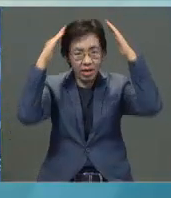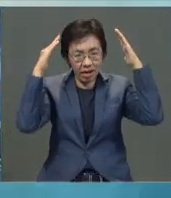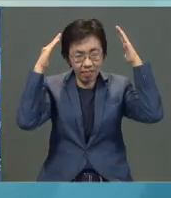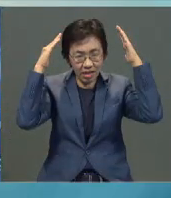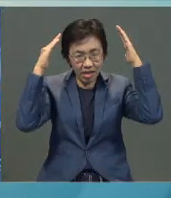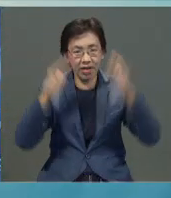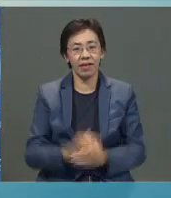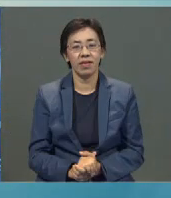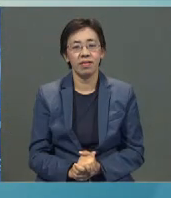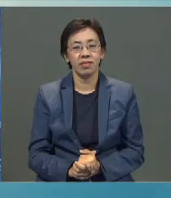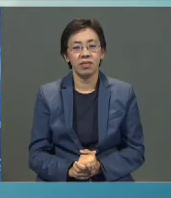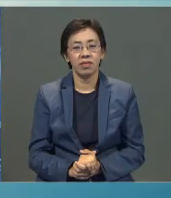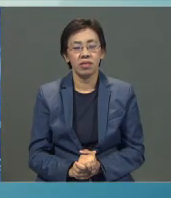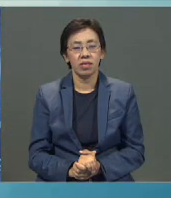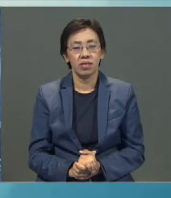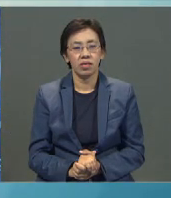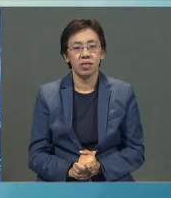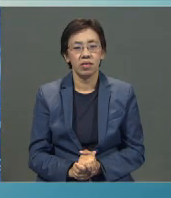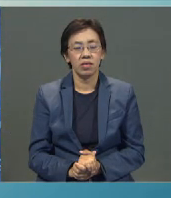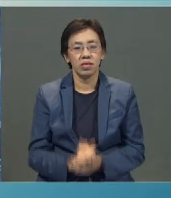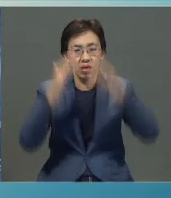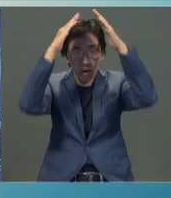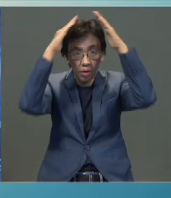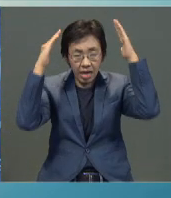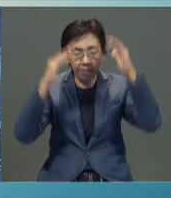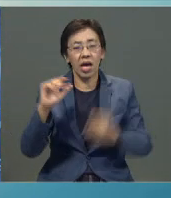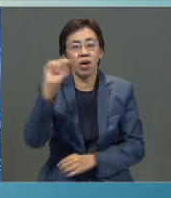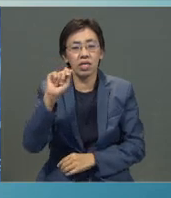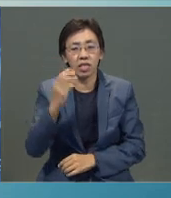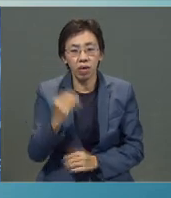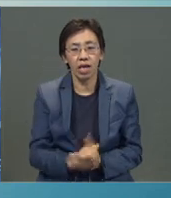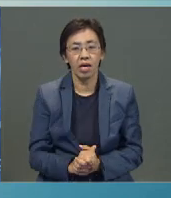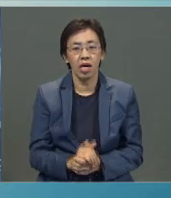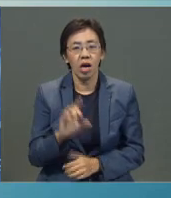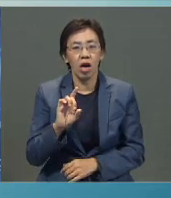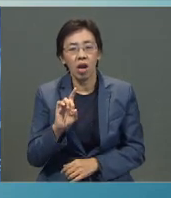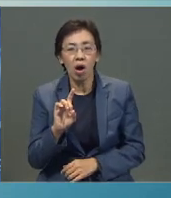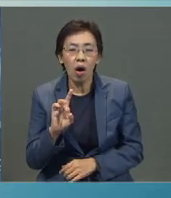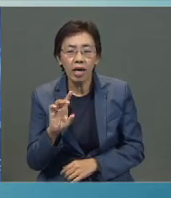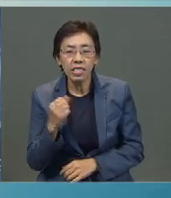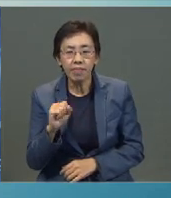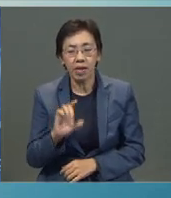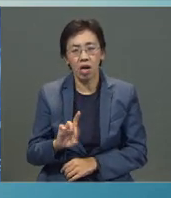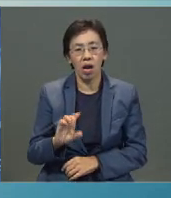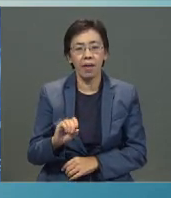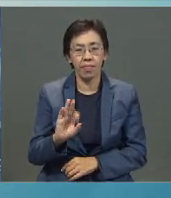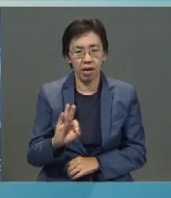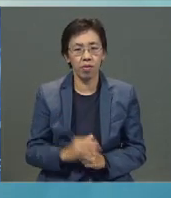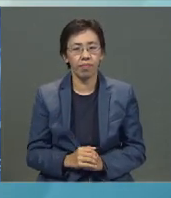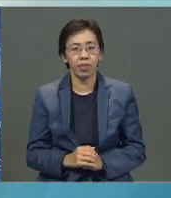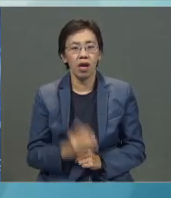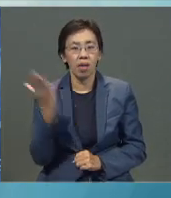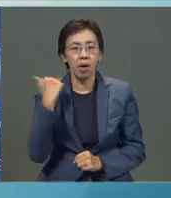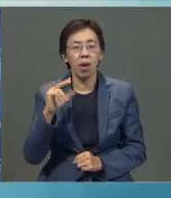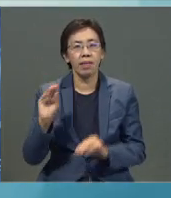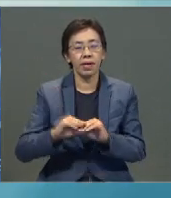เรามาดูบ้านใกล้เรือนเคียงเวียดนามนะครับในหน้านี้ก็ถัดจากของเราไปอันดับ1นะครับหมายถึงอันดับในทางเอเชียนะครับ 115159นี่เวียดนามกับเมื่อวานนี้เจอก็ไป